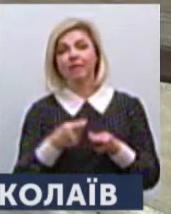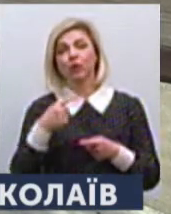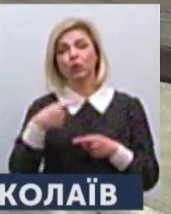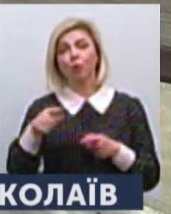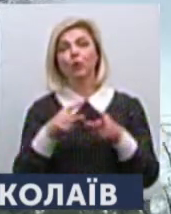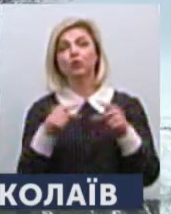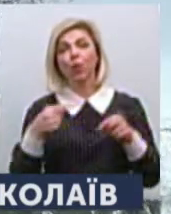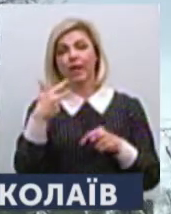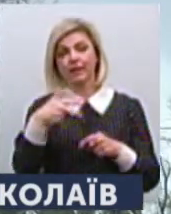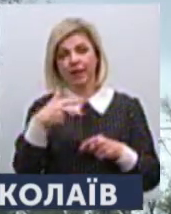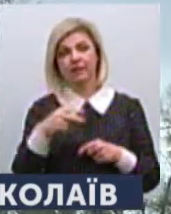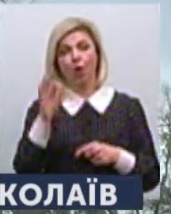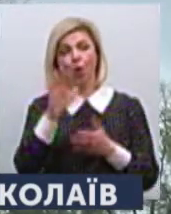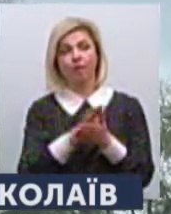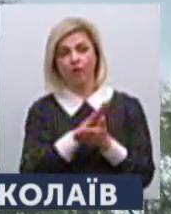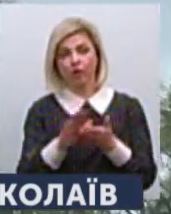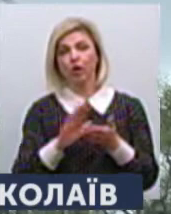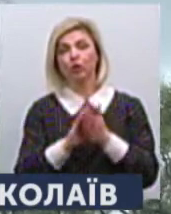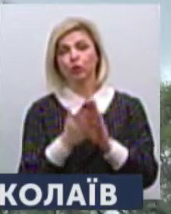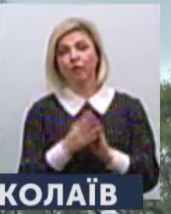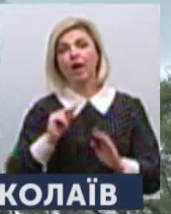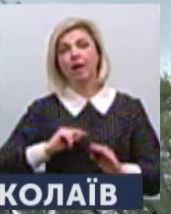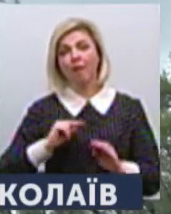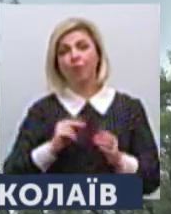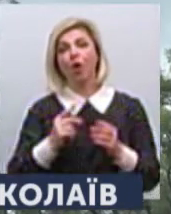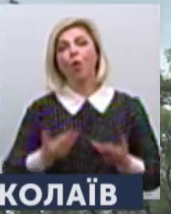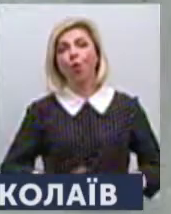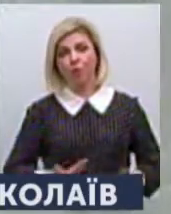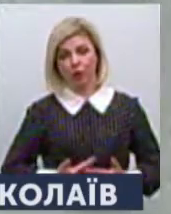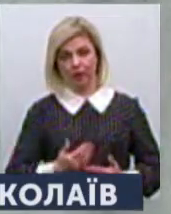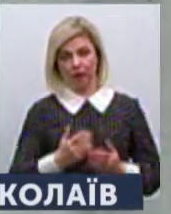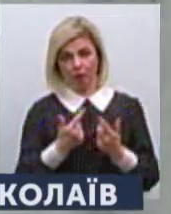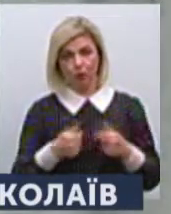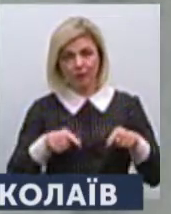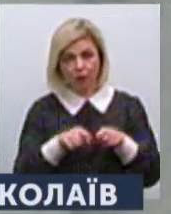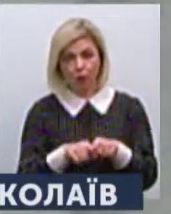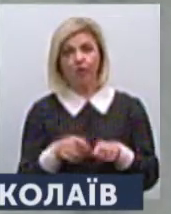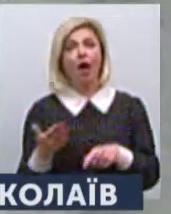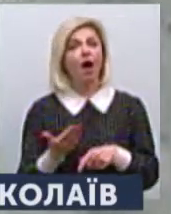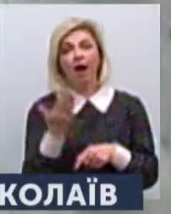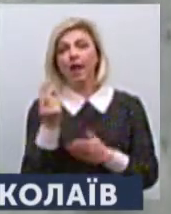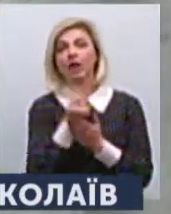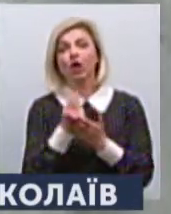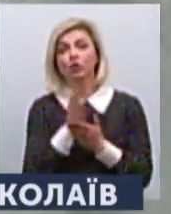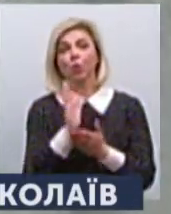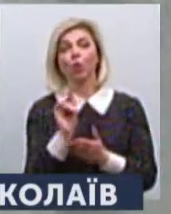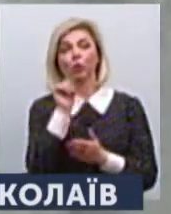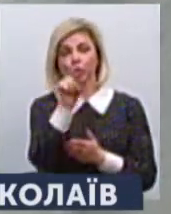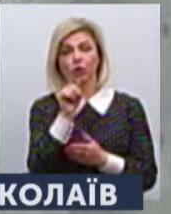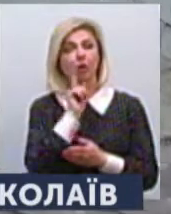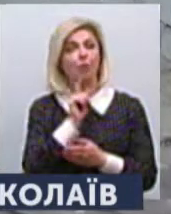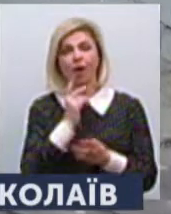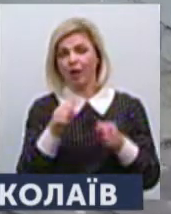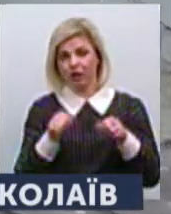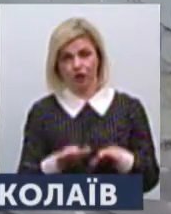акцію прибирання домовилися працівники комунальної установи Агенція розвитку Миколаєва. Які саме малюнки будуть нанесені на стіну, поки не